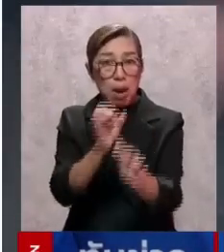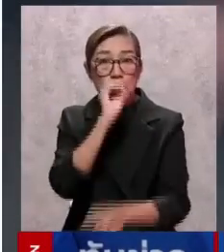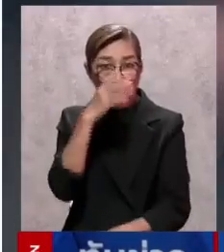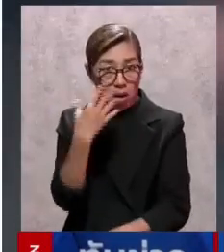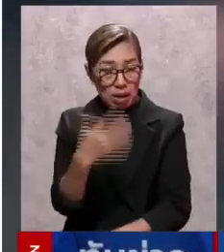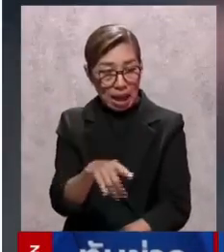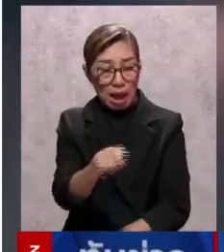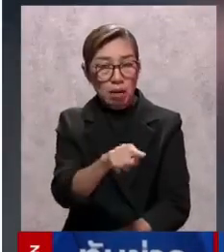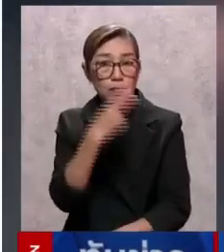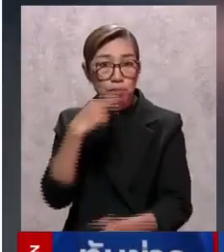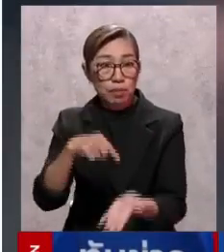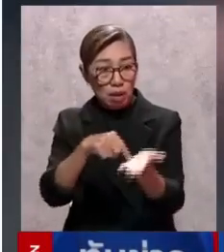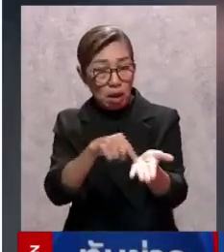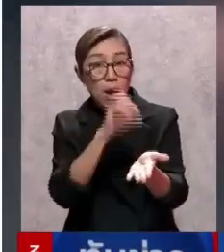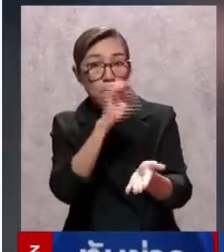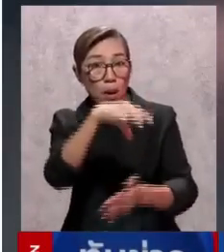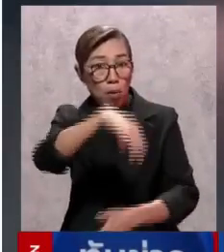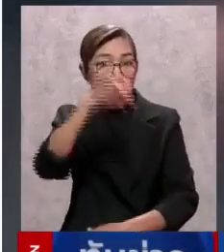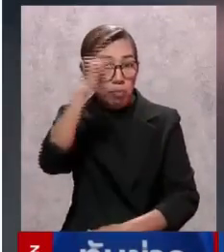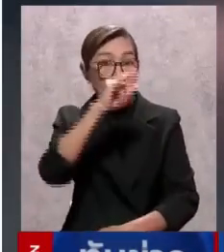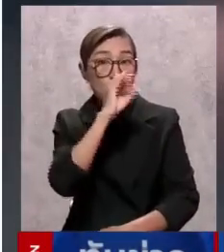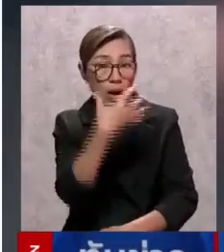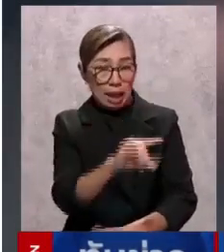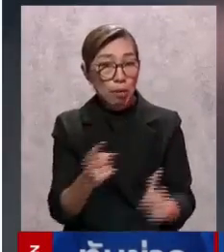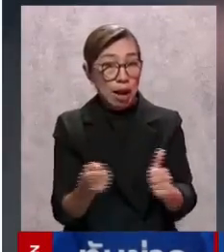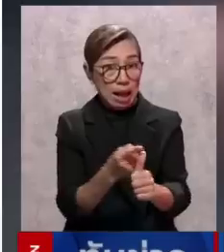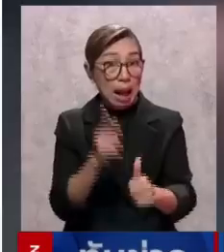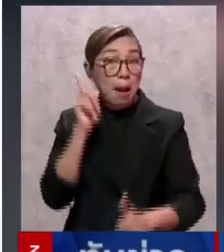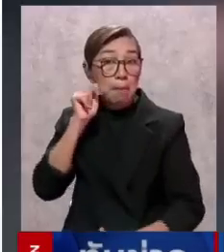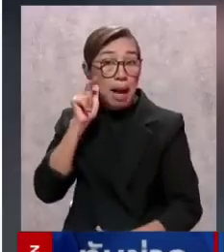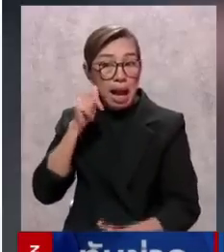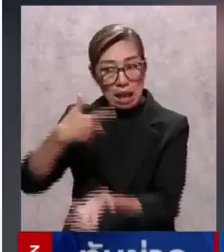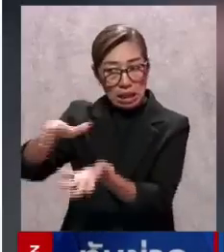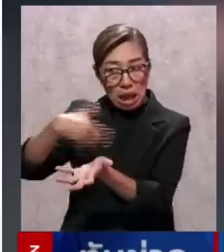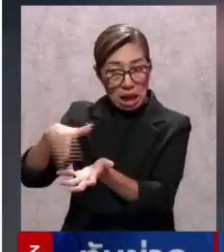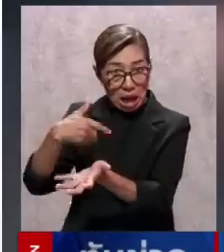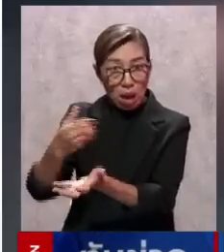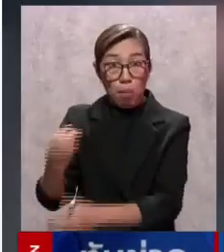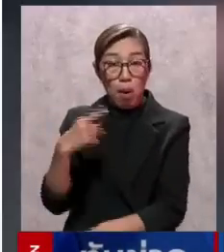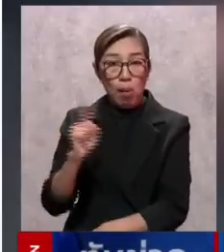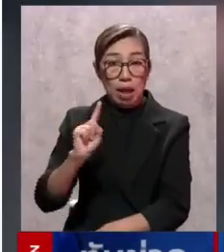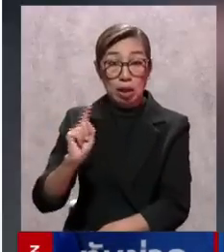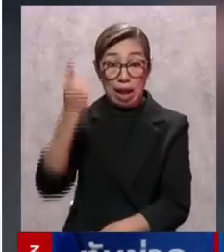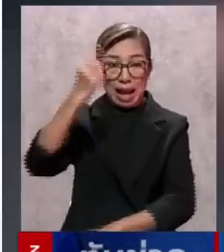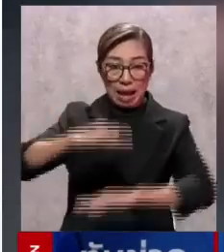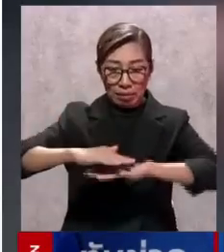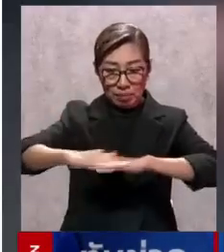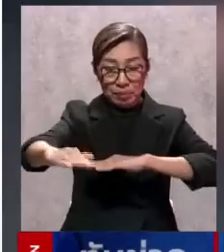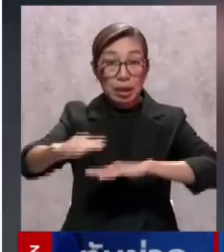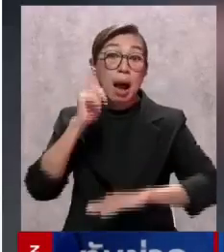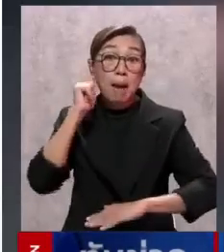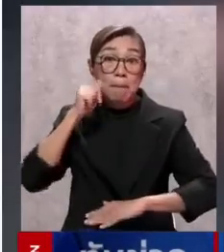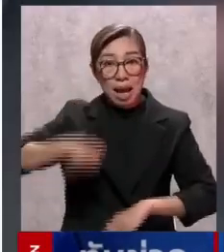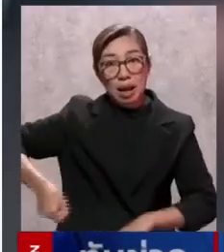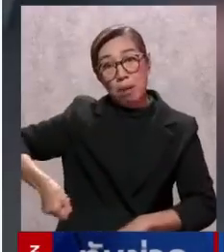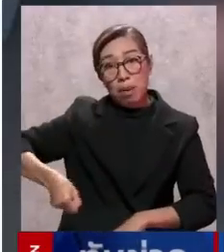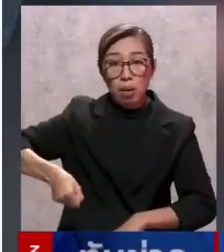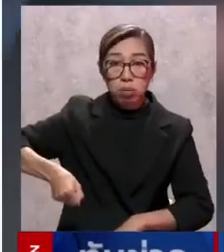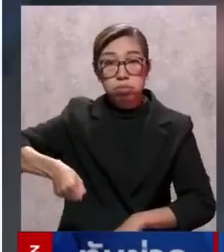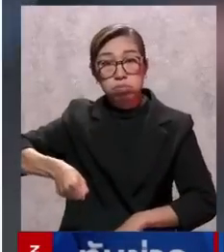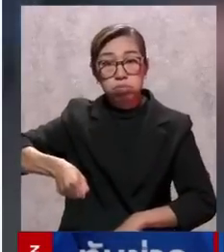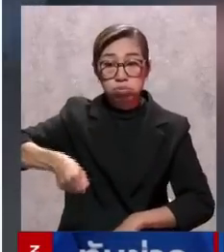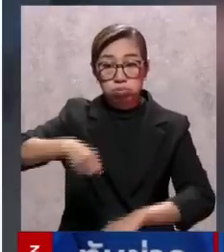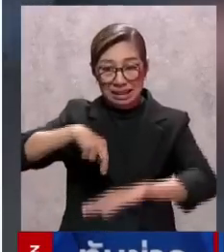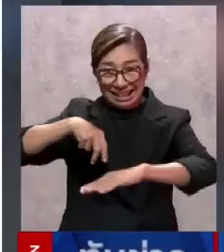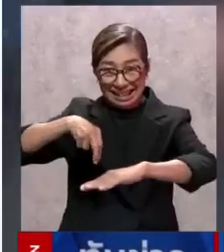จไปยังการท่าในประเด็นต่างๆหนึ่งก็คือคุณแม่เล่าให้ฟังบอกว่าในตอนเกิดเหตุท่านเดินปกตินะคะจนกระ